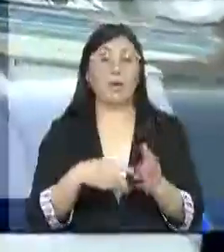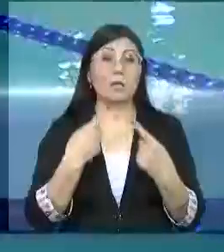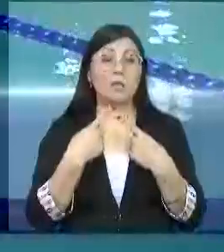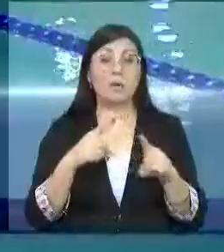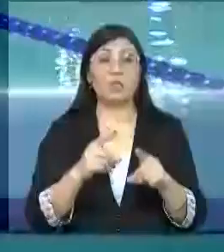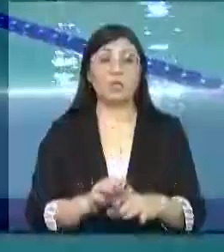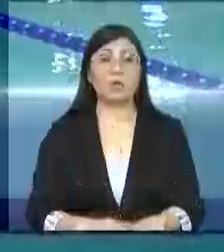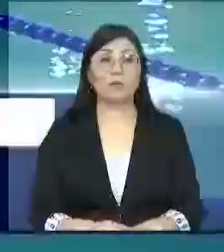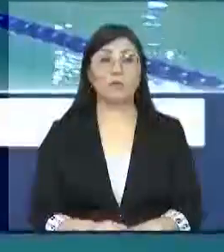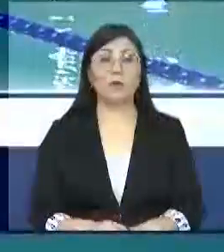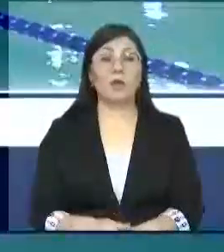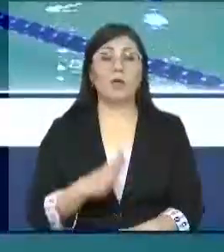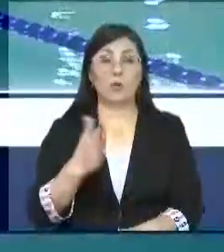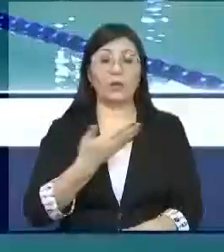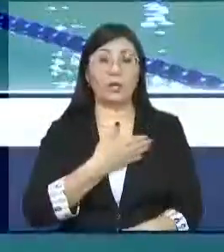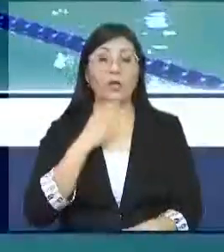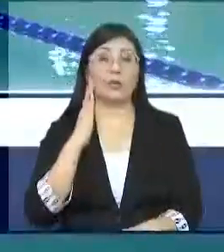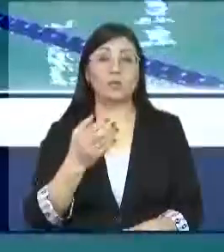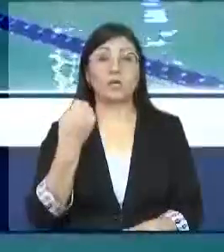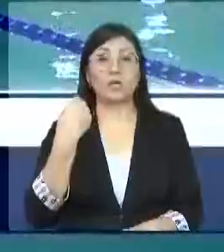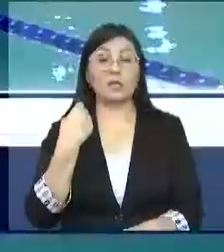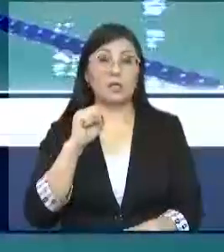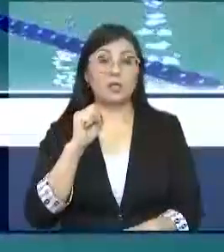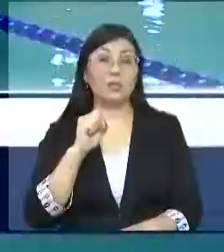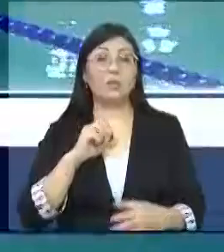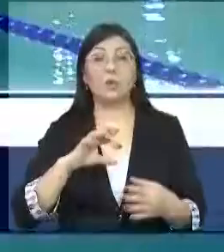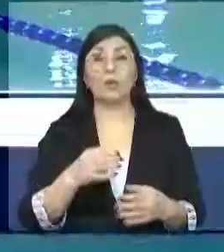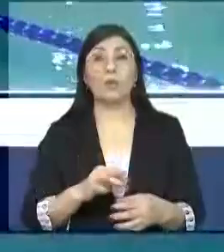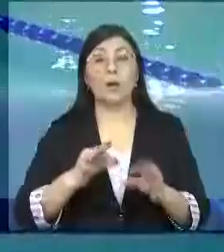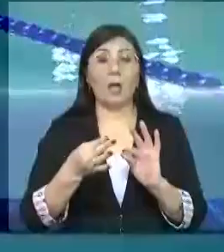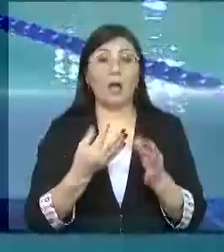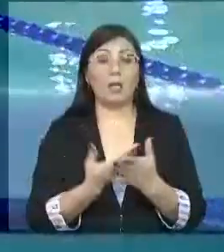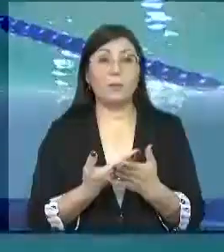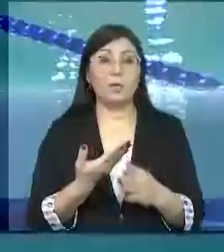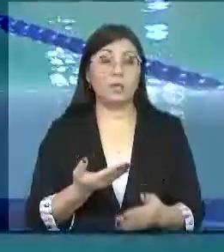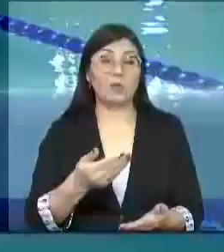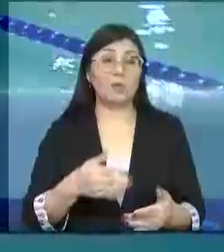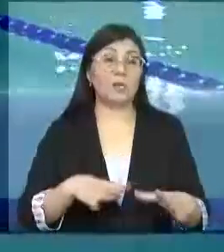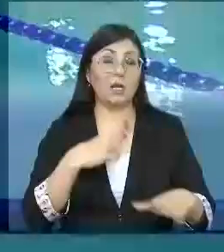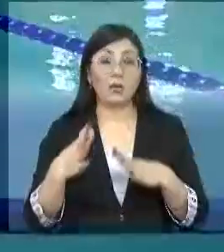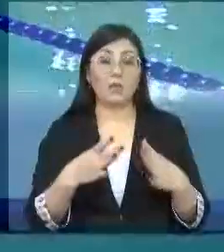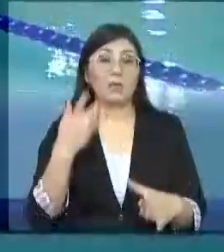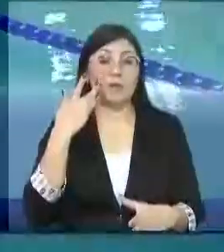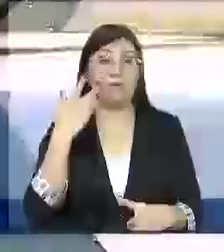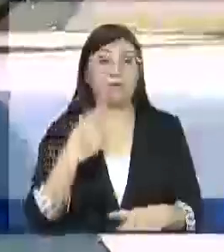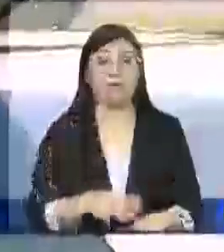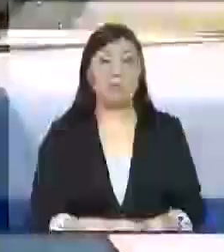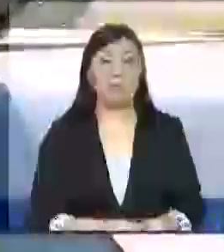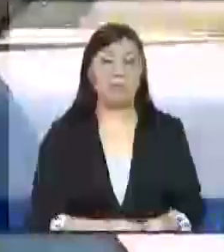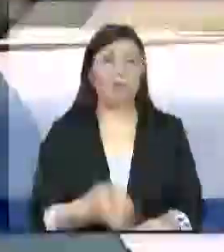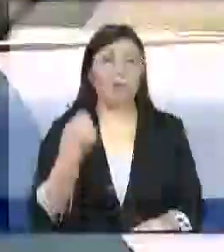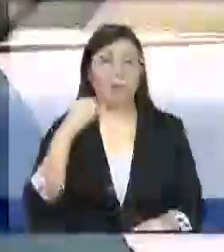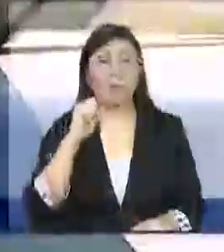большие. В будущем хочу стать чемпионом Олимпиады. Здесь, в Достыке, мы готовимся к соревнованиям. Регулярно проводим тренировки.